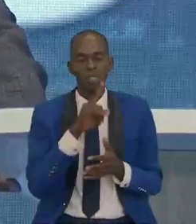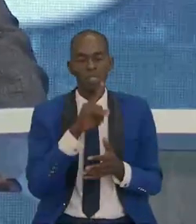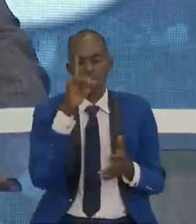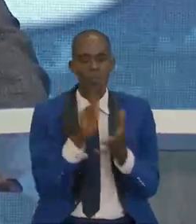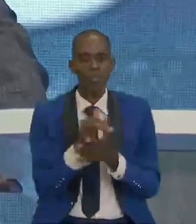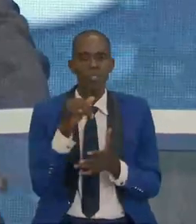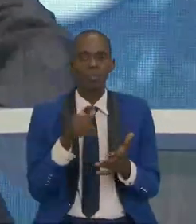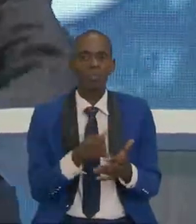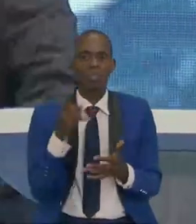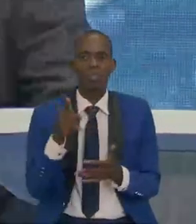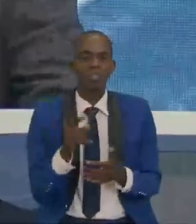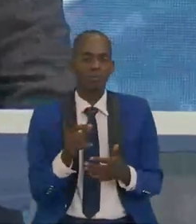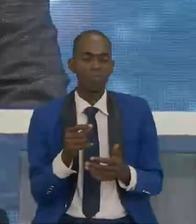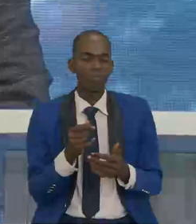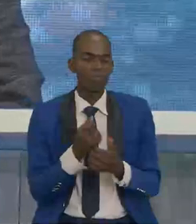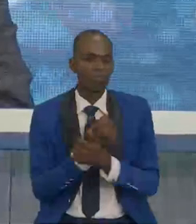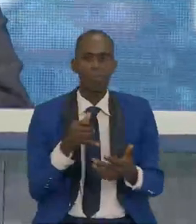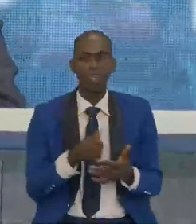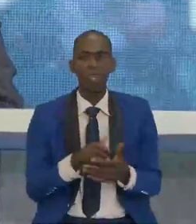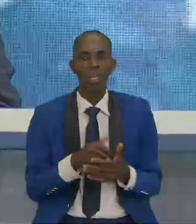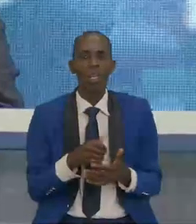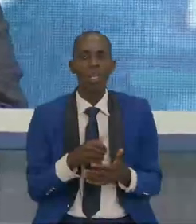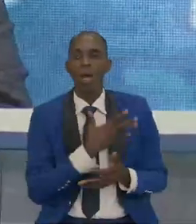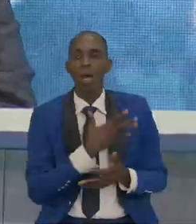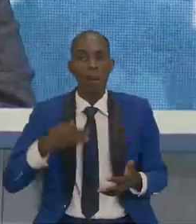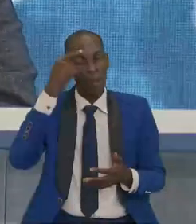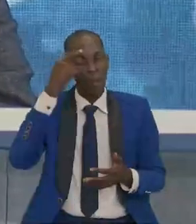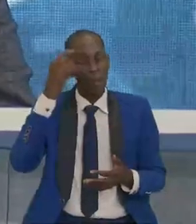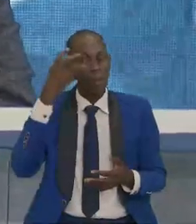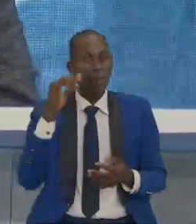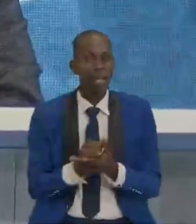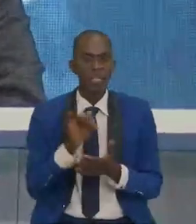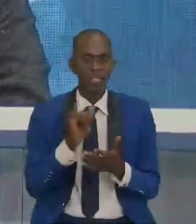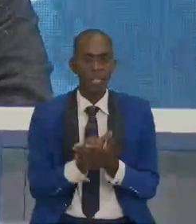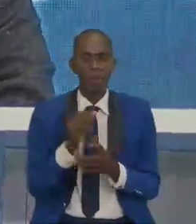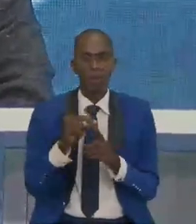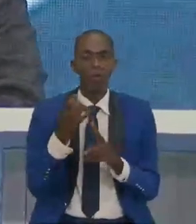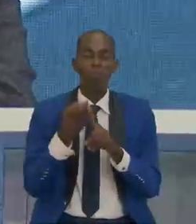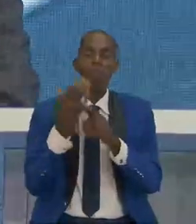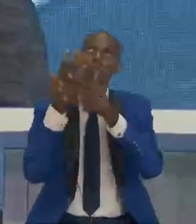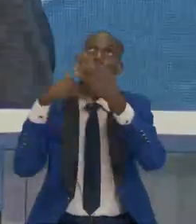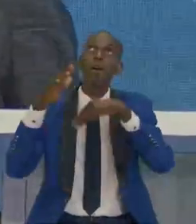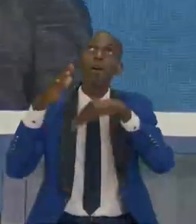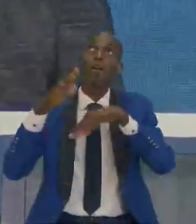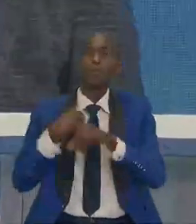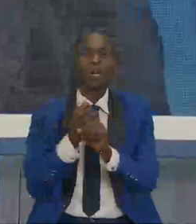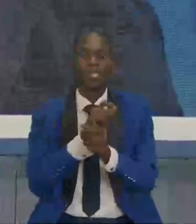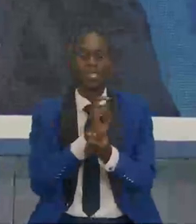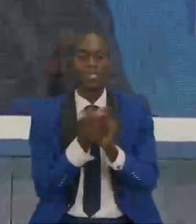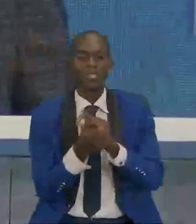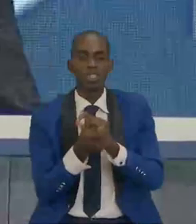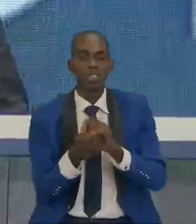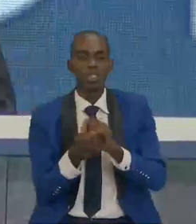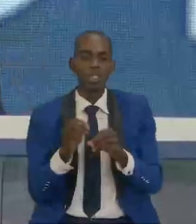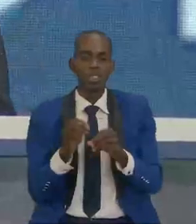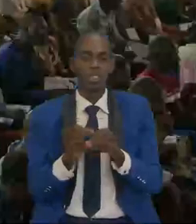croient, ils l'ont embrassé. À cause de cela seul, cette parole venue du ciel